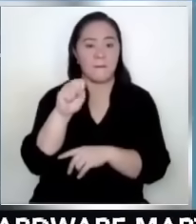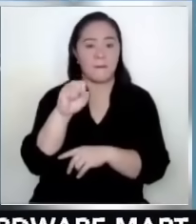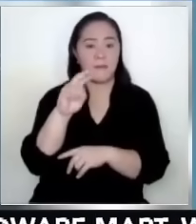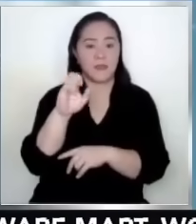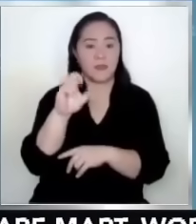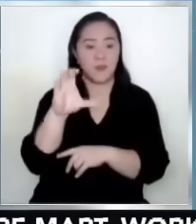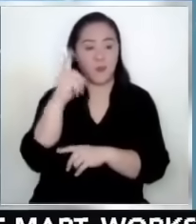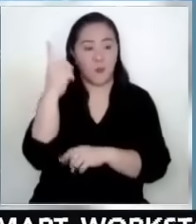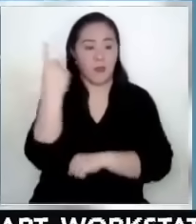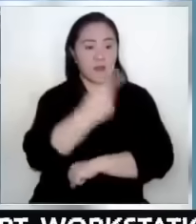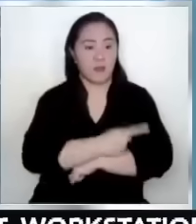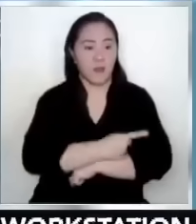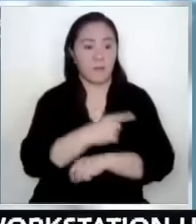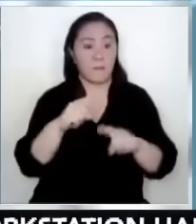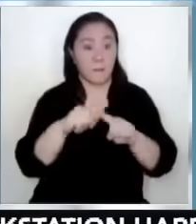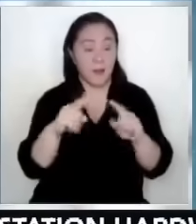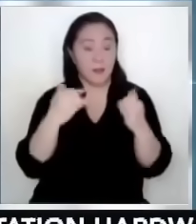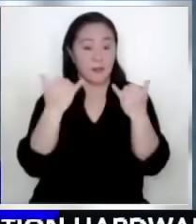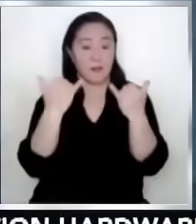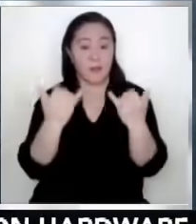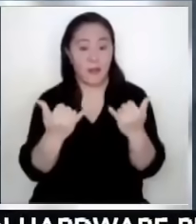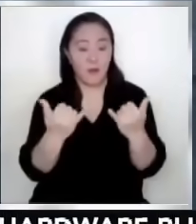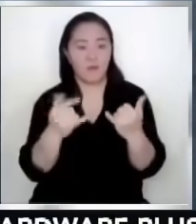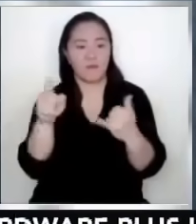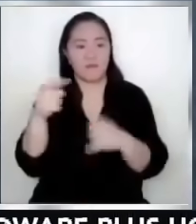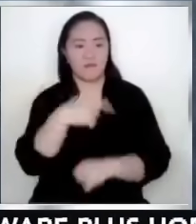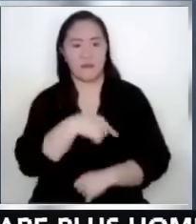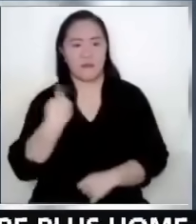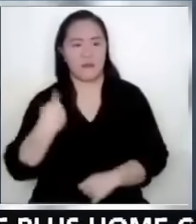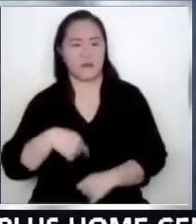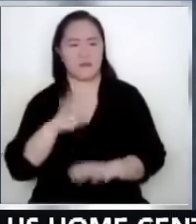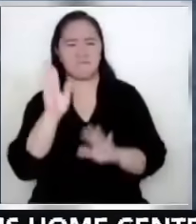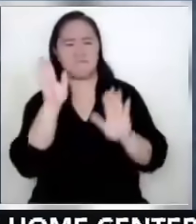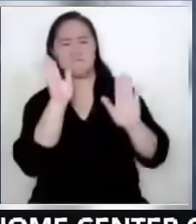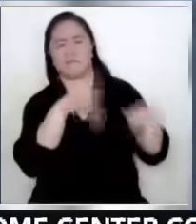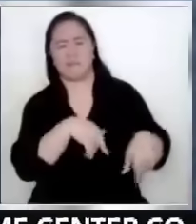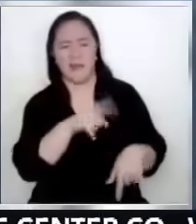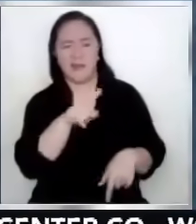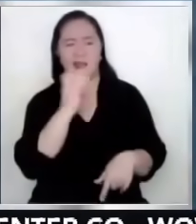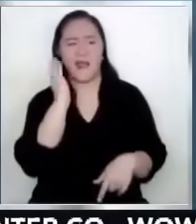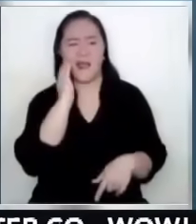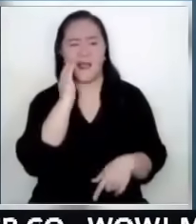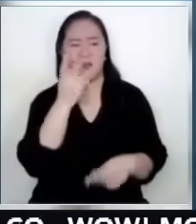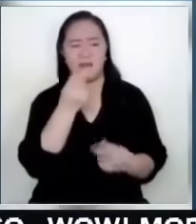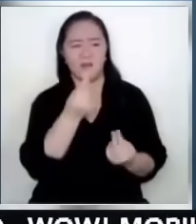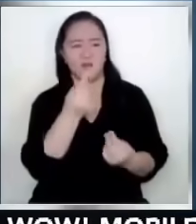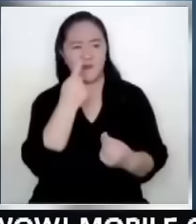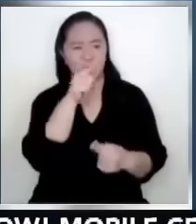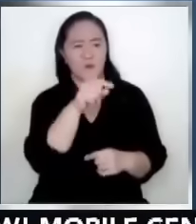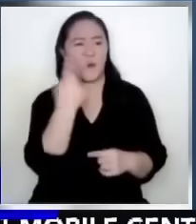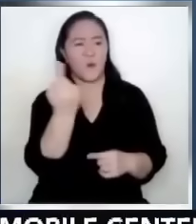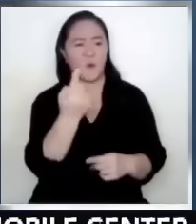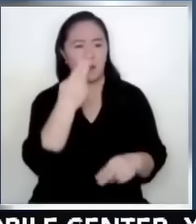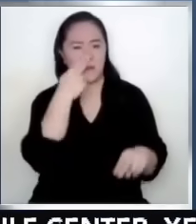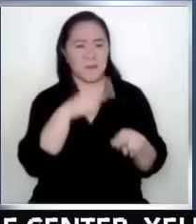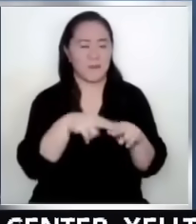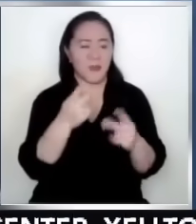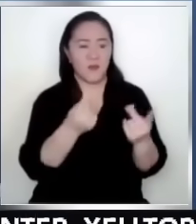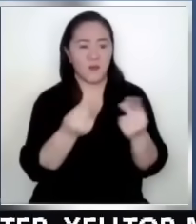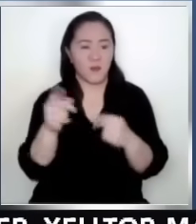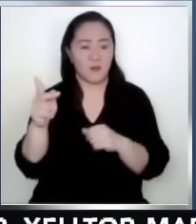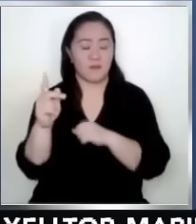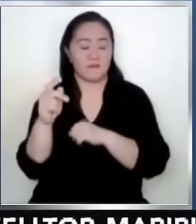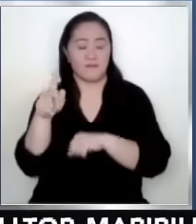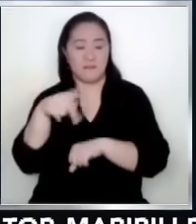Pero ang hakbang na yan, minalit lang ng China at tinawag na pang-aaliw ng Pilipinas sa sarili. Patuloy daw na ipagtatanggol ng China ang